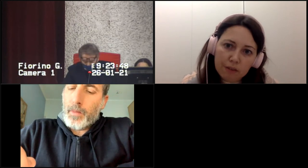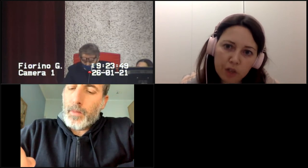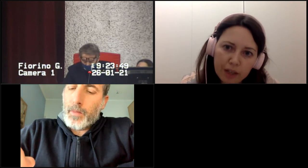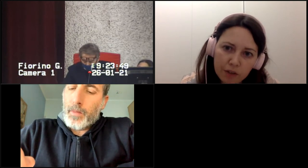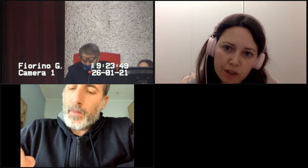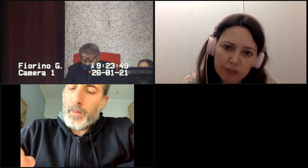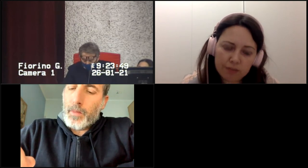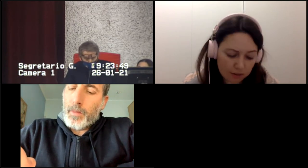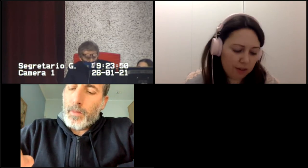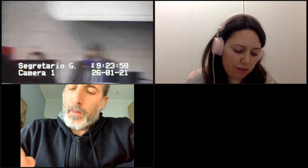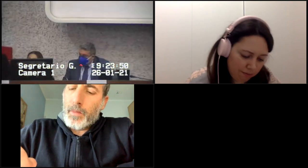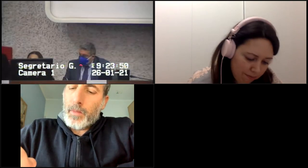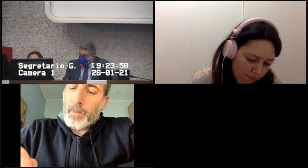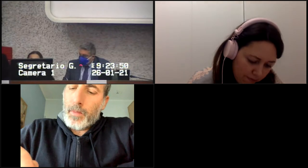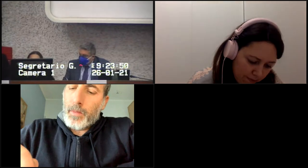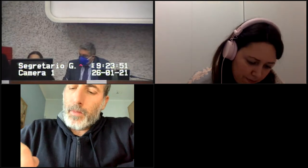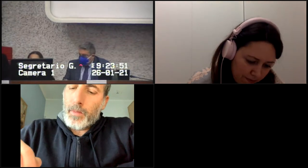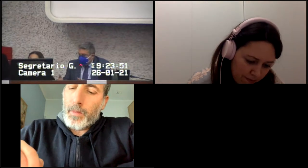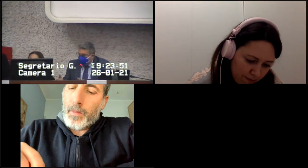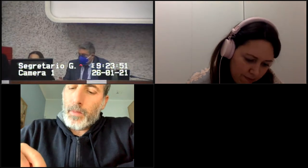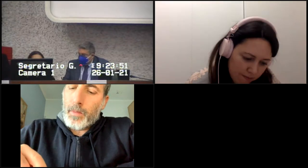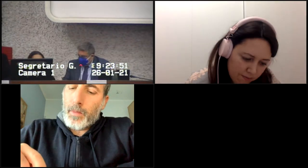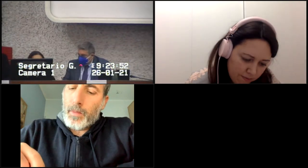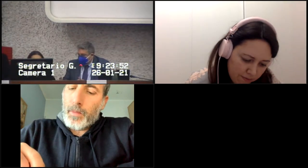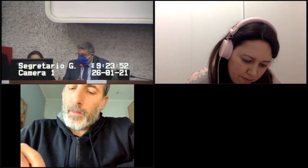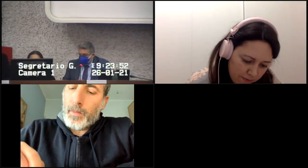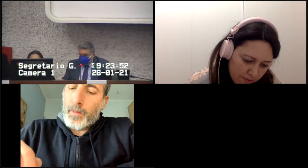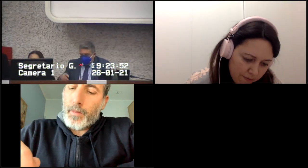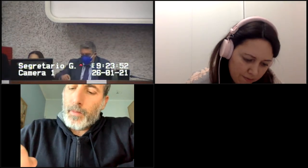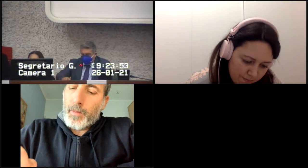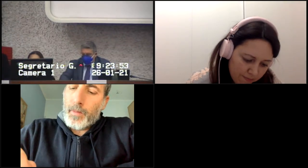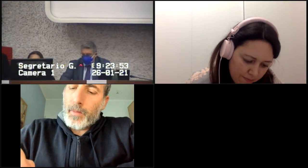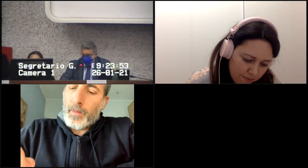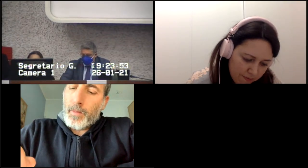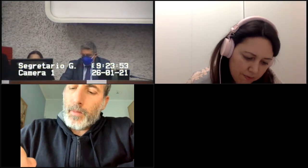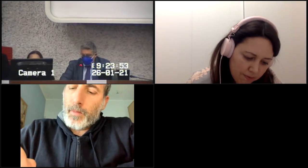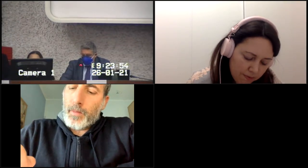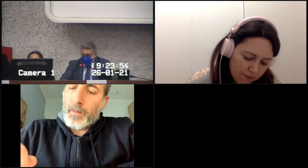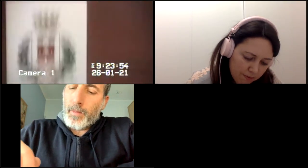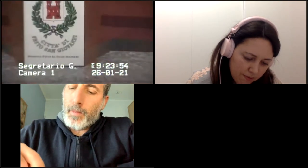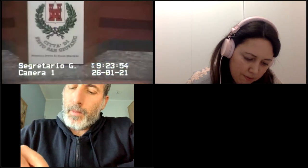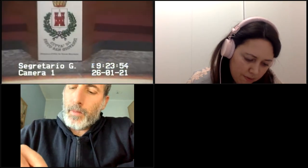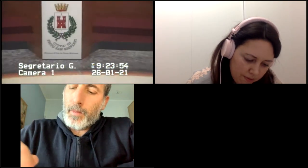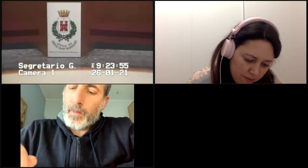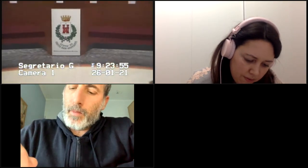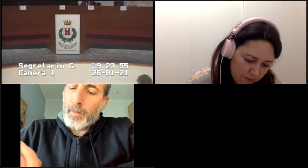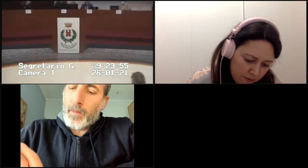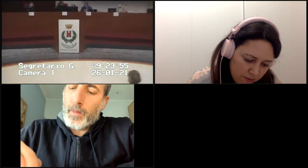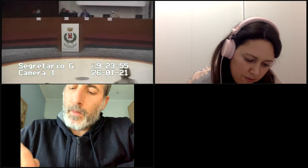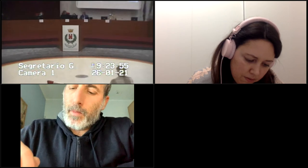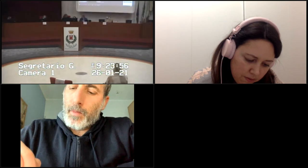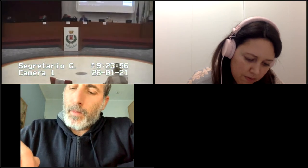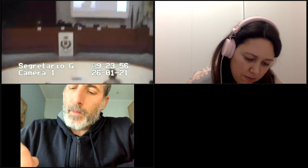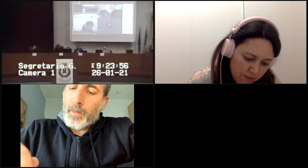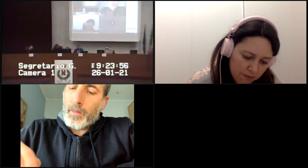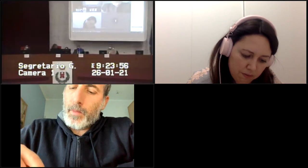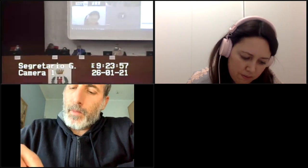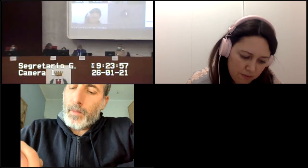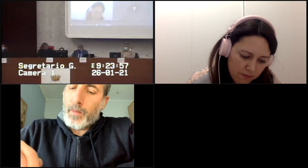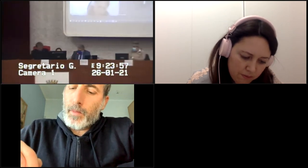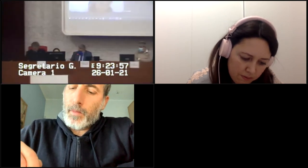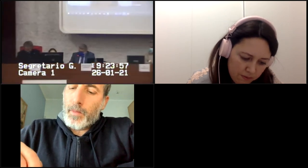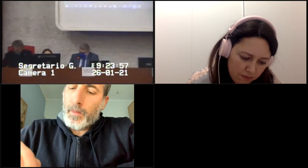Prego, segretario. Favorevole. Sì, sì. confermo il voto